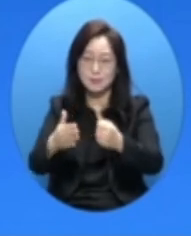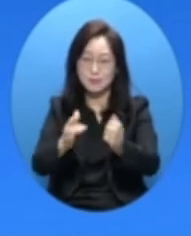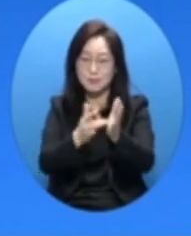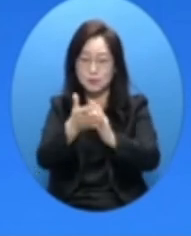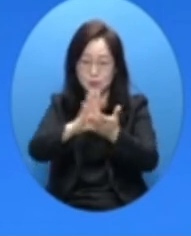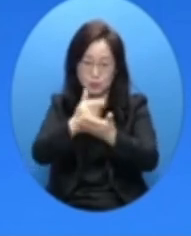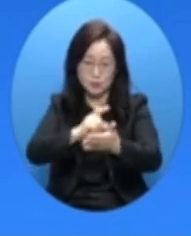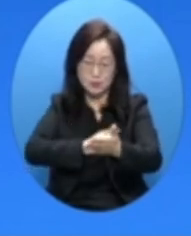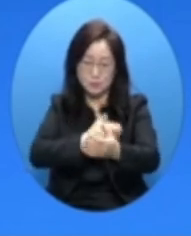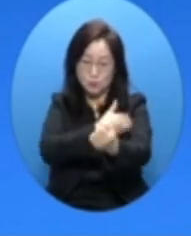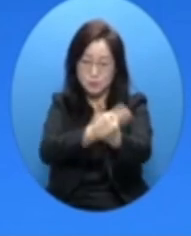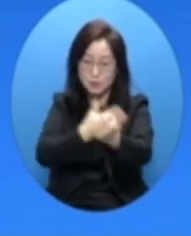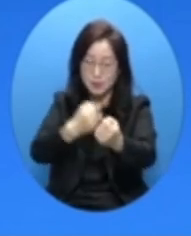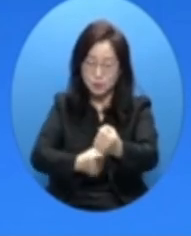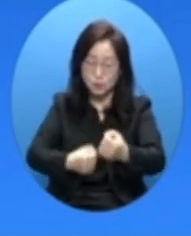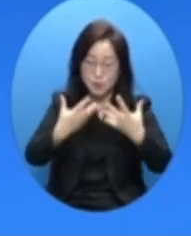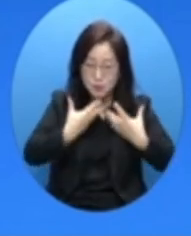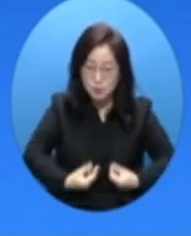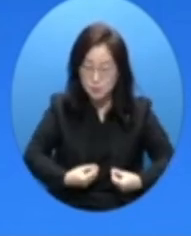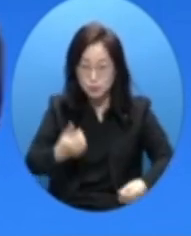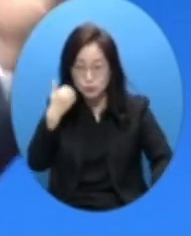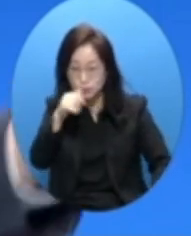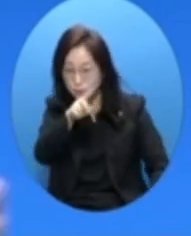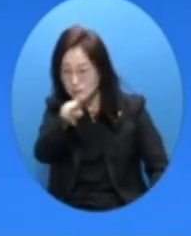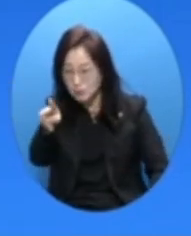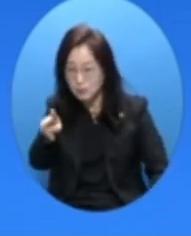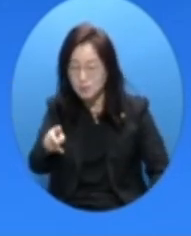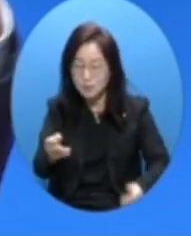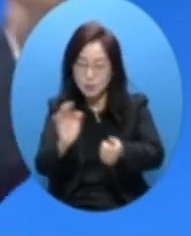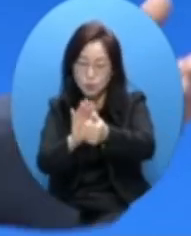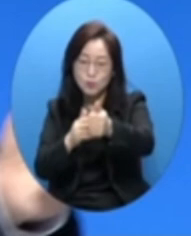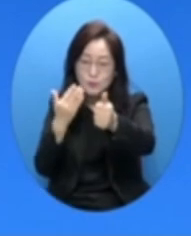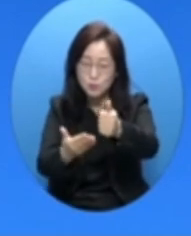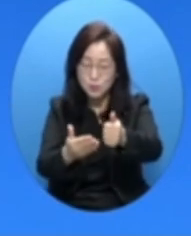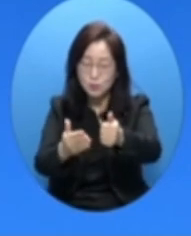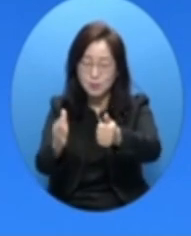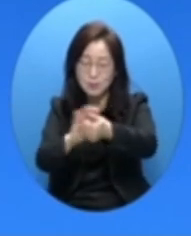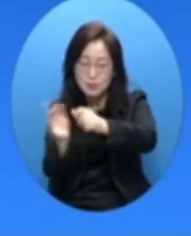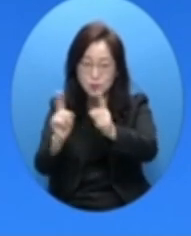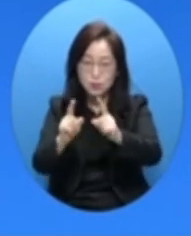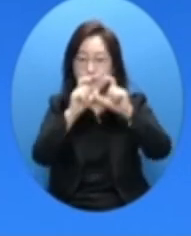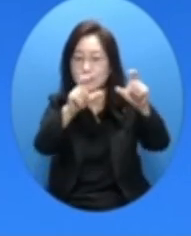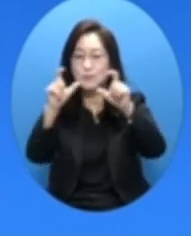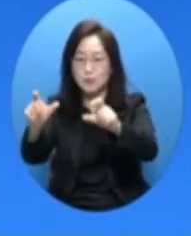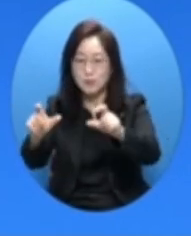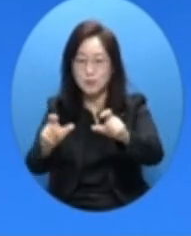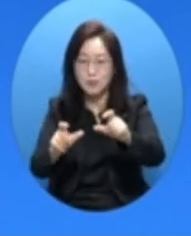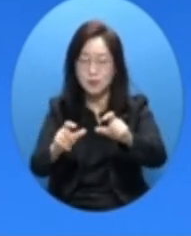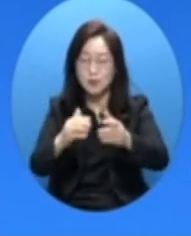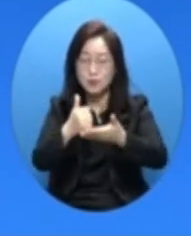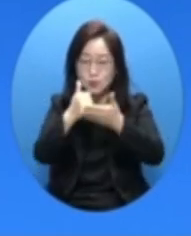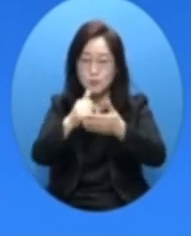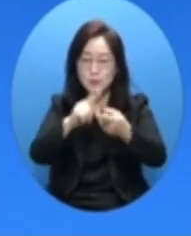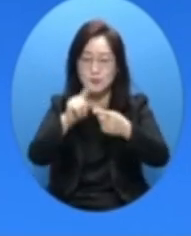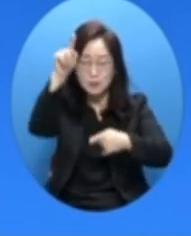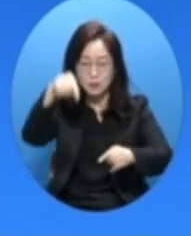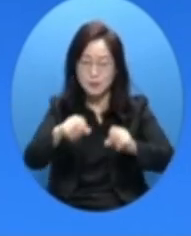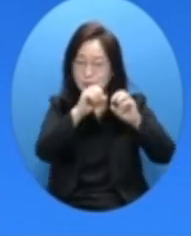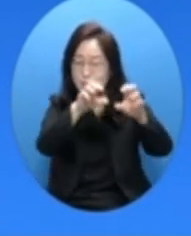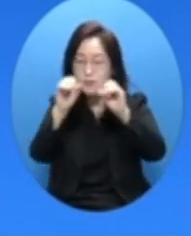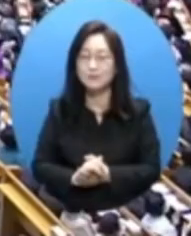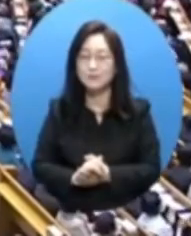가지고 날마다 절망치한 자를 일으키고 주님의 치력서를 만나게 전하고 지명을 온천들에는 주님의